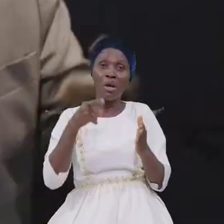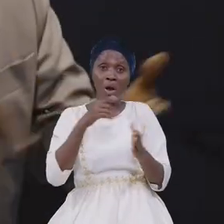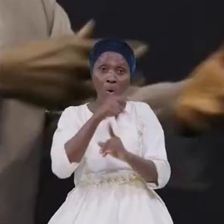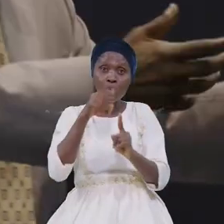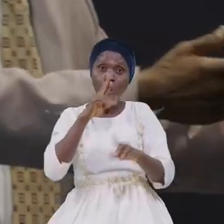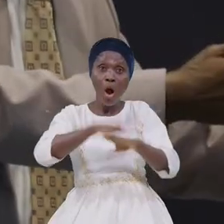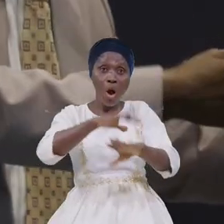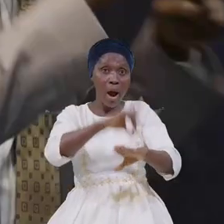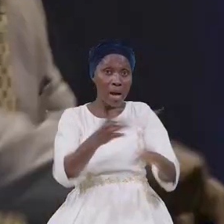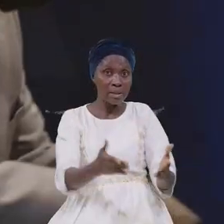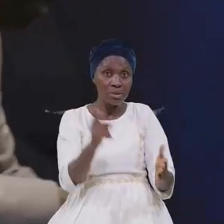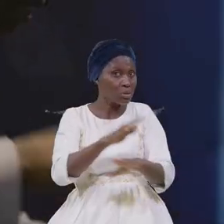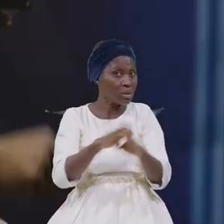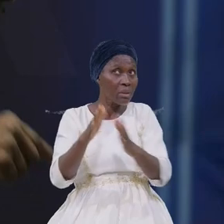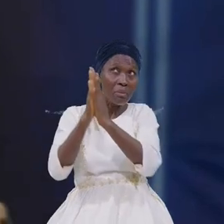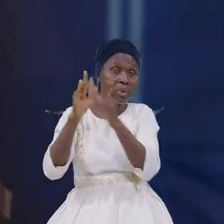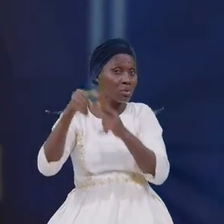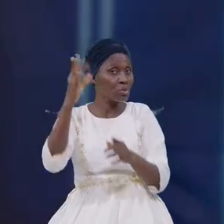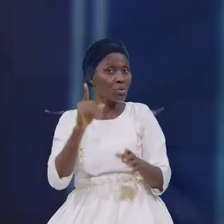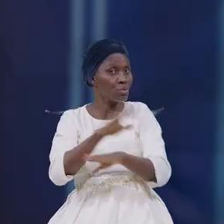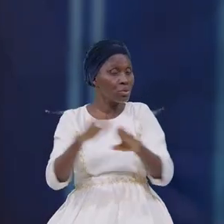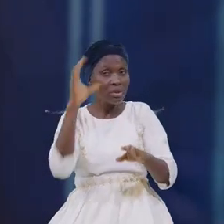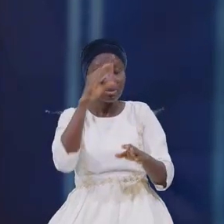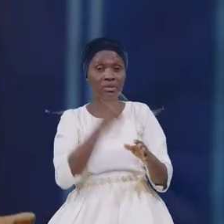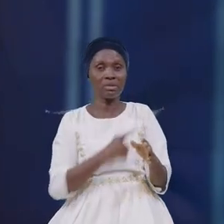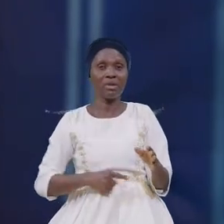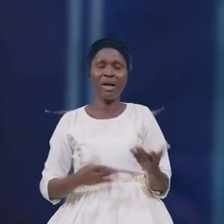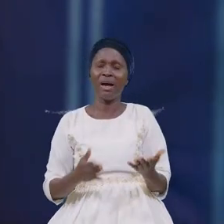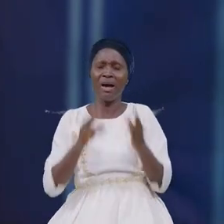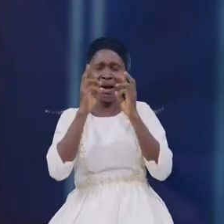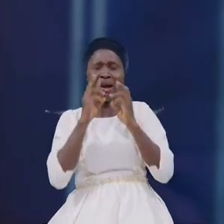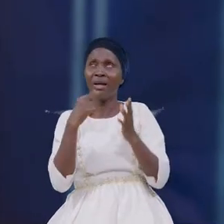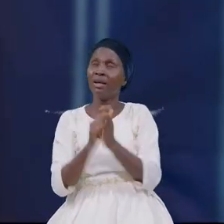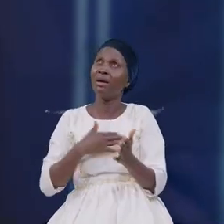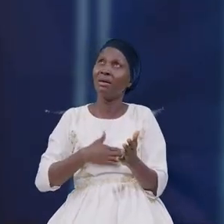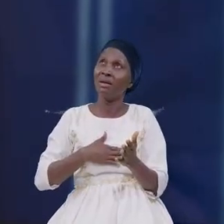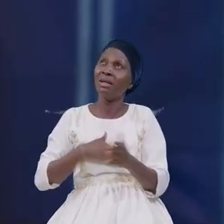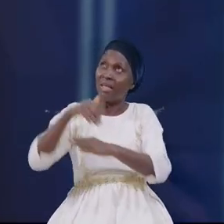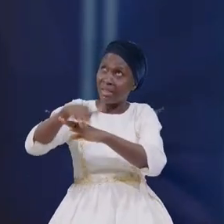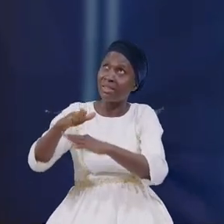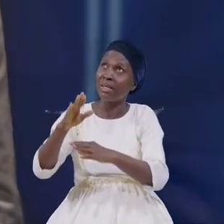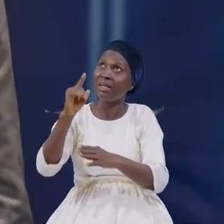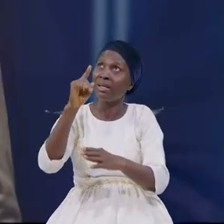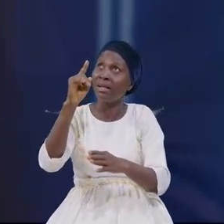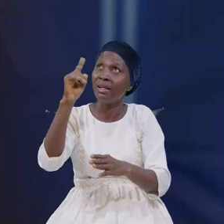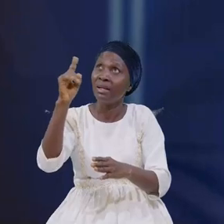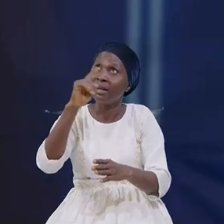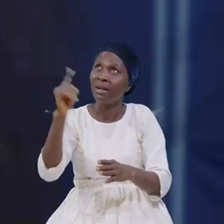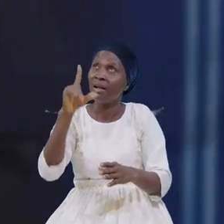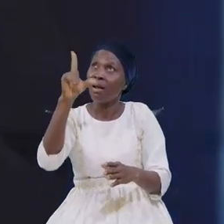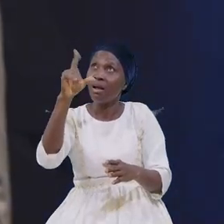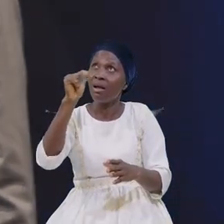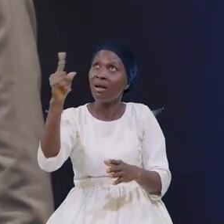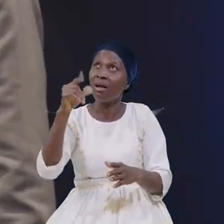terre. Envoie Lazare plonger son doigt dans l'eau pour rafraîchir